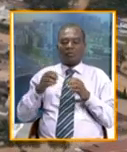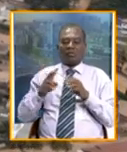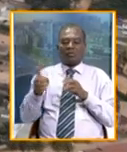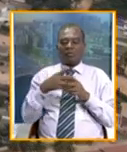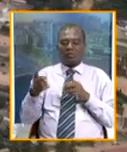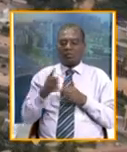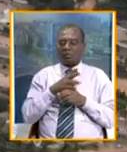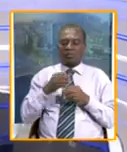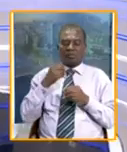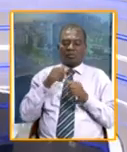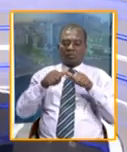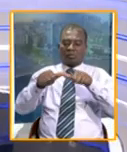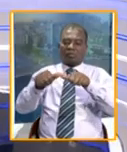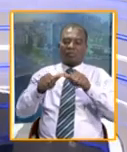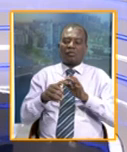vertes et durables.